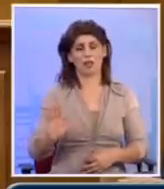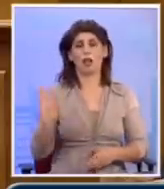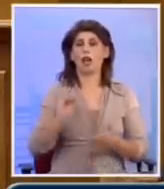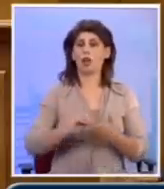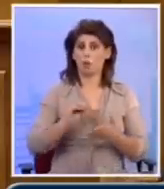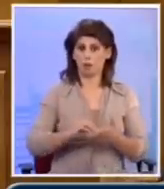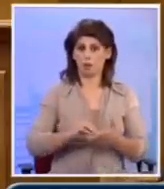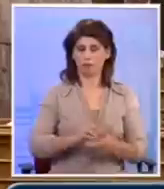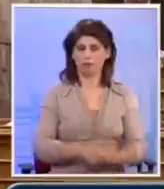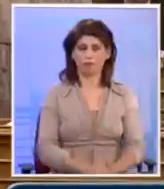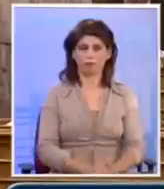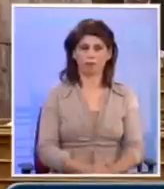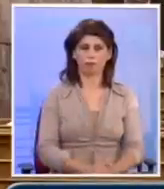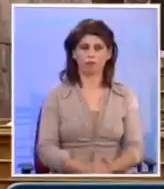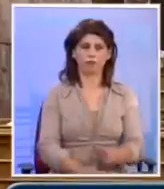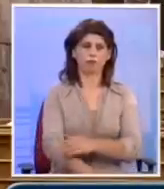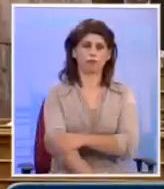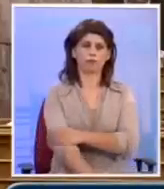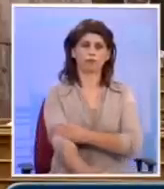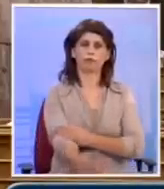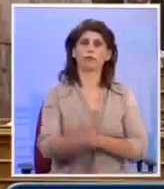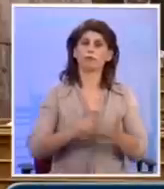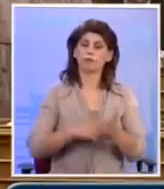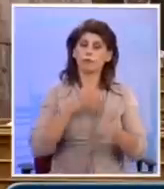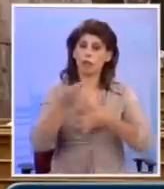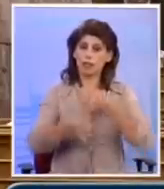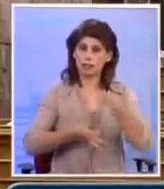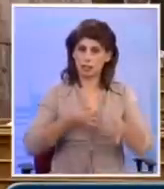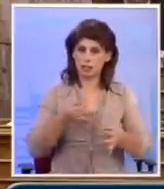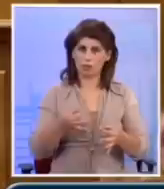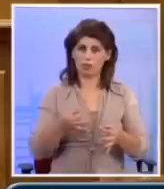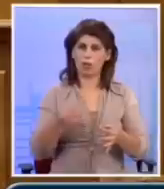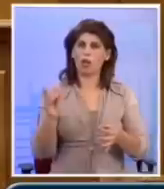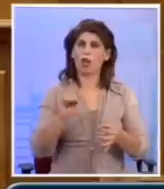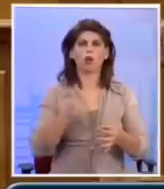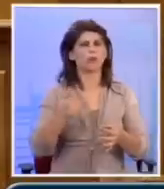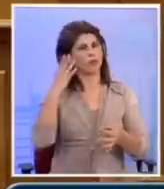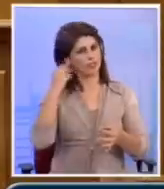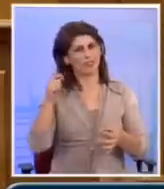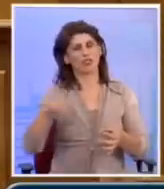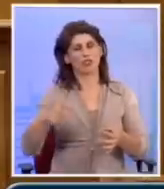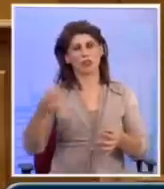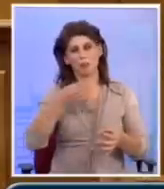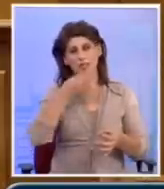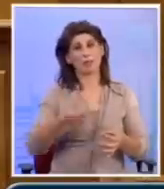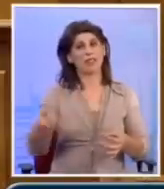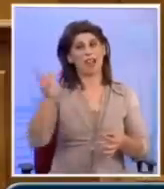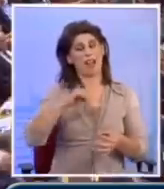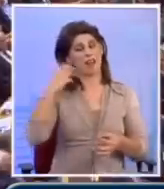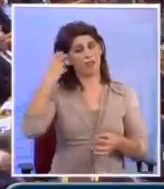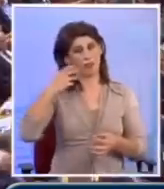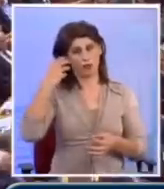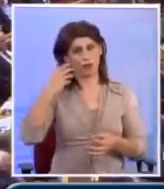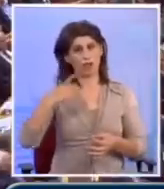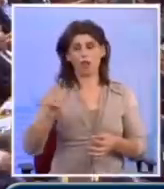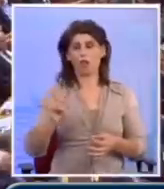Επίσης, πρέπει να δοθούν εξηγήσεις, όχι μόνο τα ξεχάσατε, αλλά τώρα μας είπατε και την άλλη θεωρία,